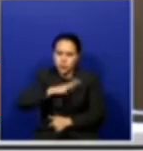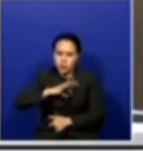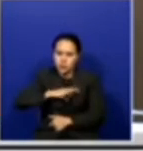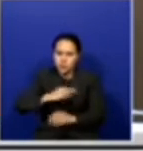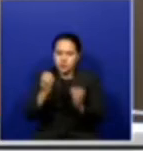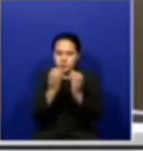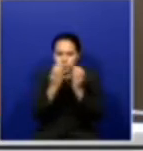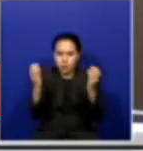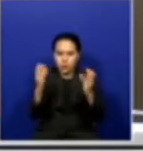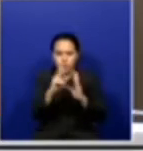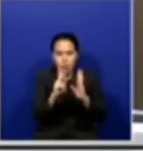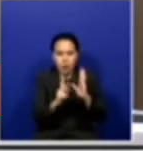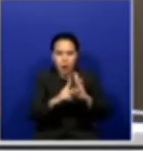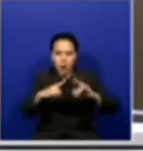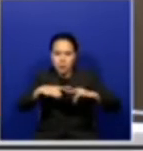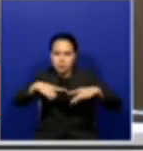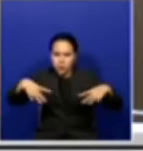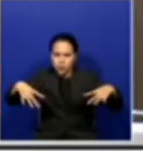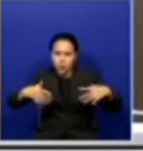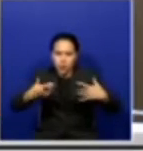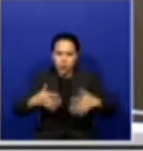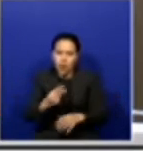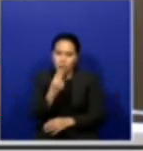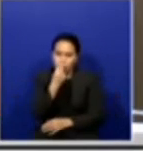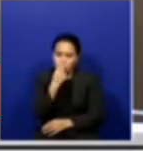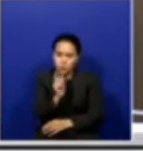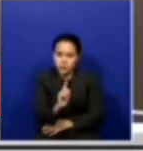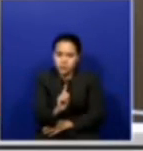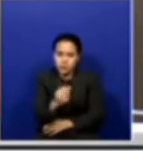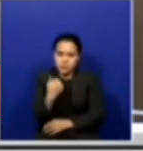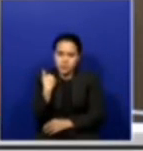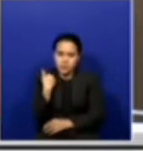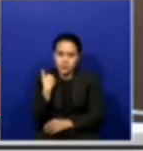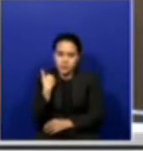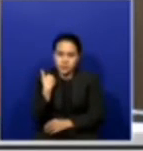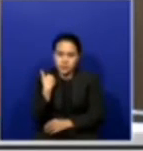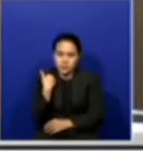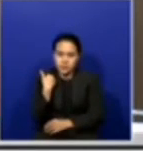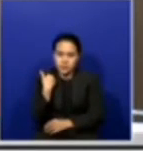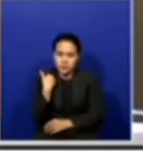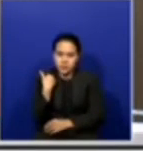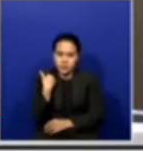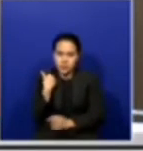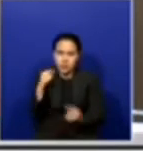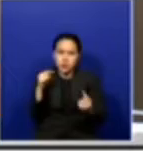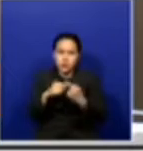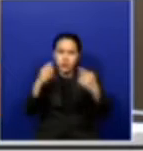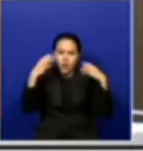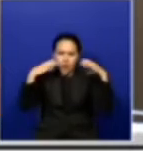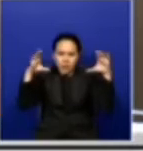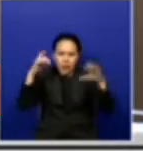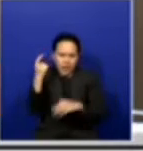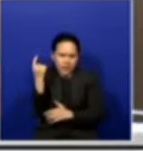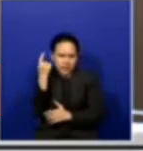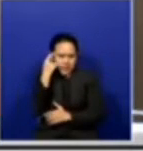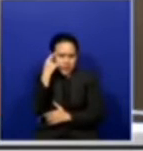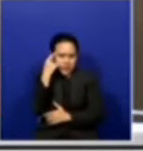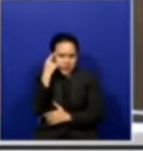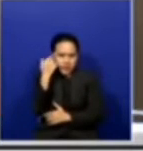ญนะฮะแล้วก็ยังแสดงให้เห็นว่าเจตนารมณ์ของรัฐบาลเนี่ย